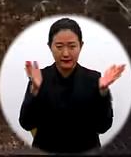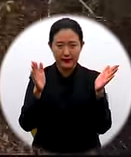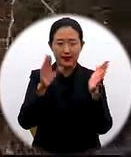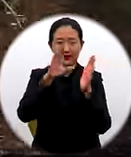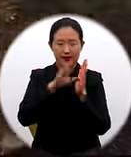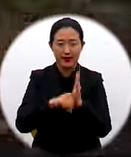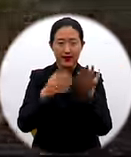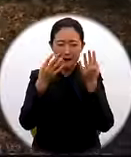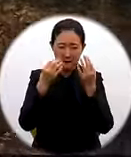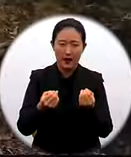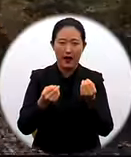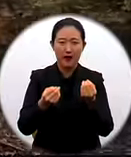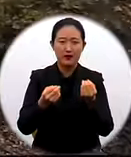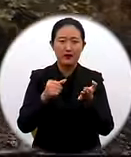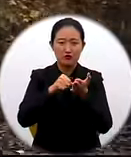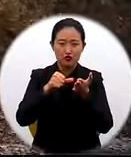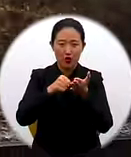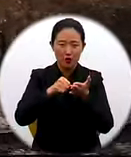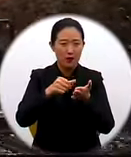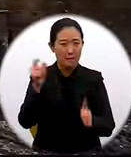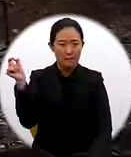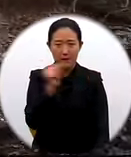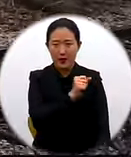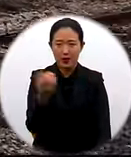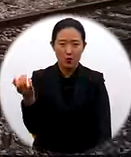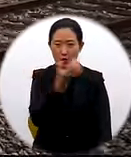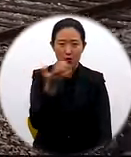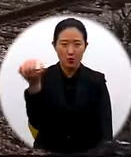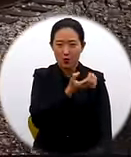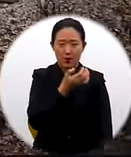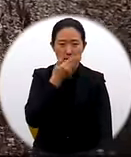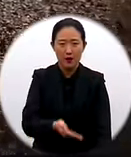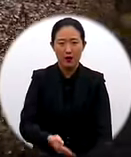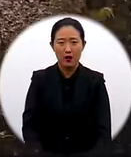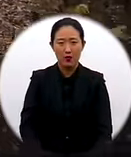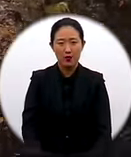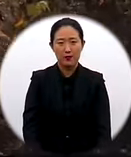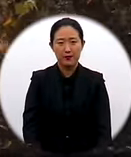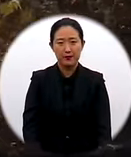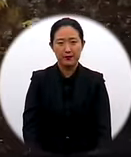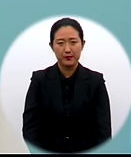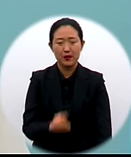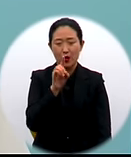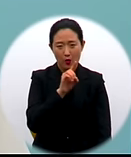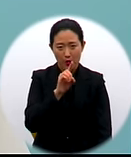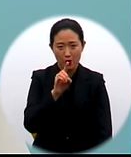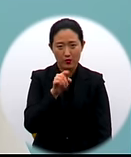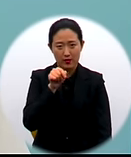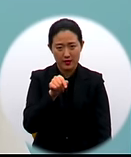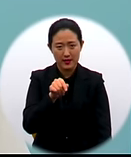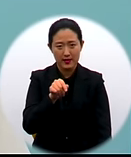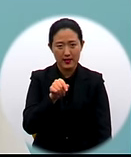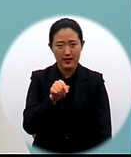뭐냐? 굉장히 많은 물자가 빠른 속도로 이동할 수 있고 많은 물건이 멀리 확산될 수 있습니다. 어떤